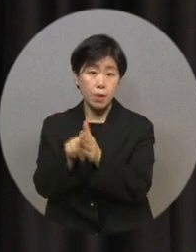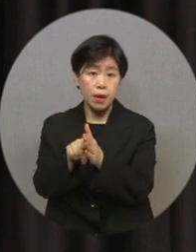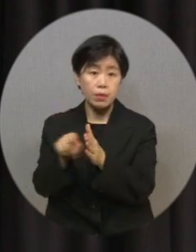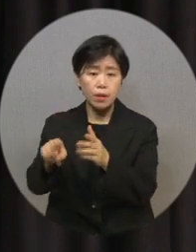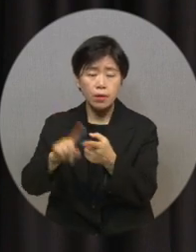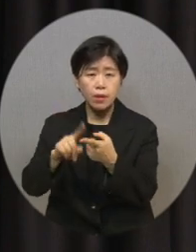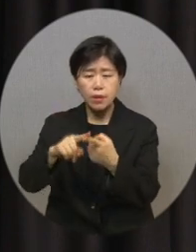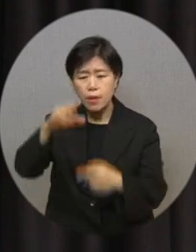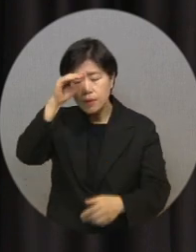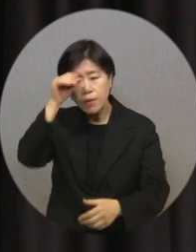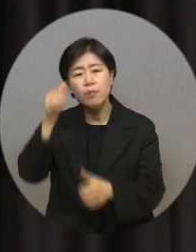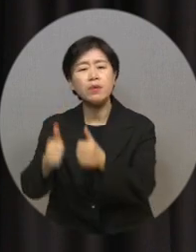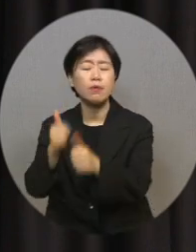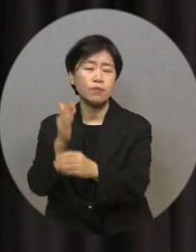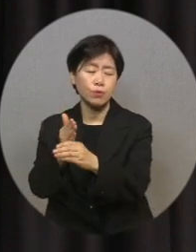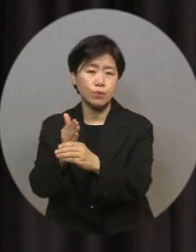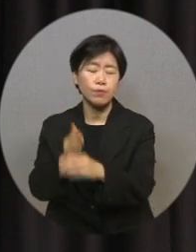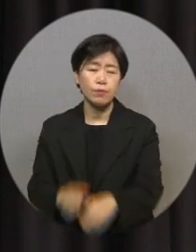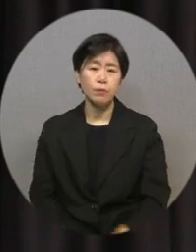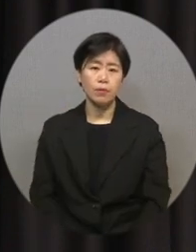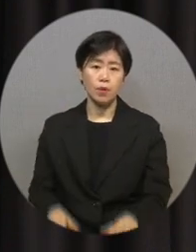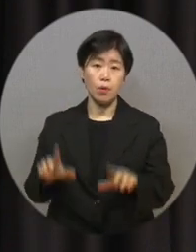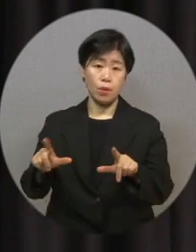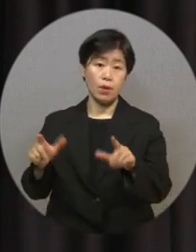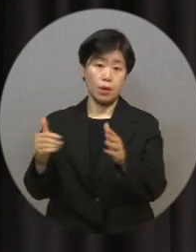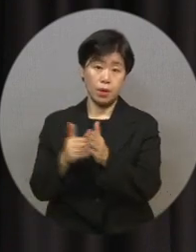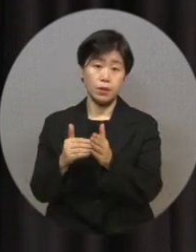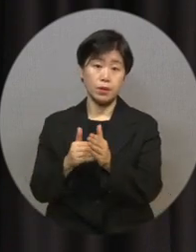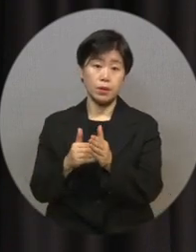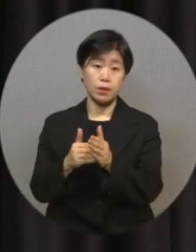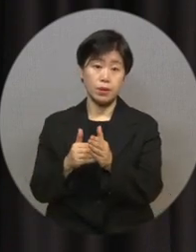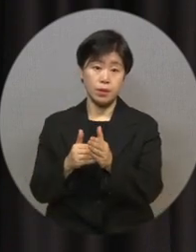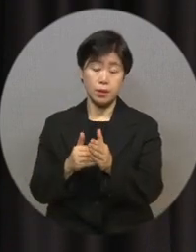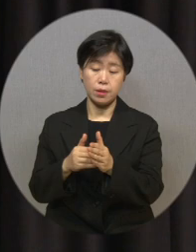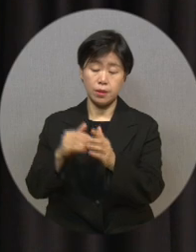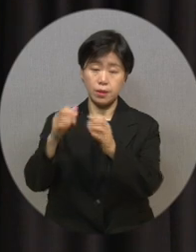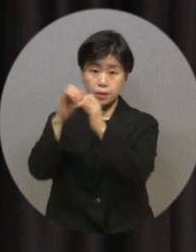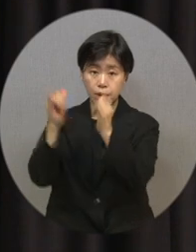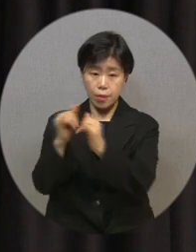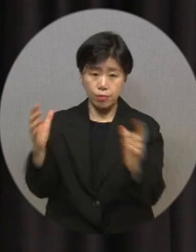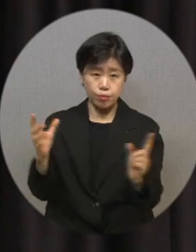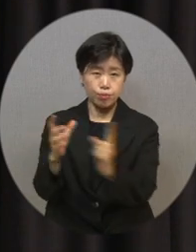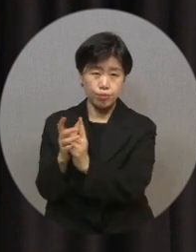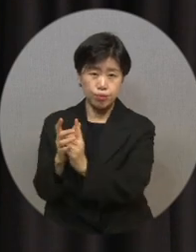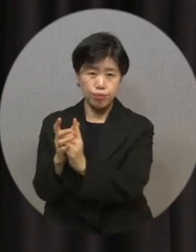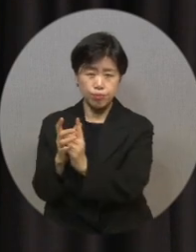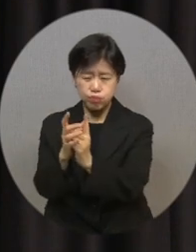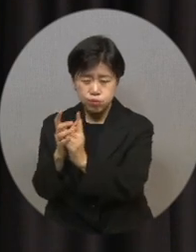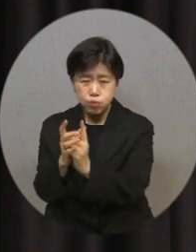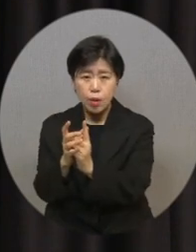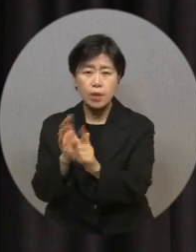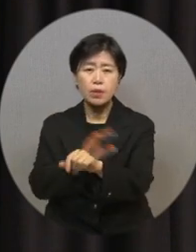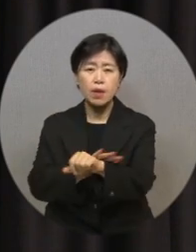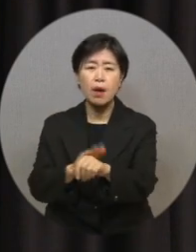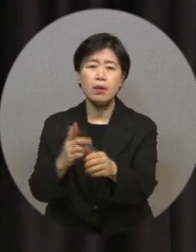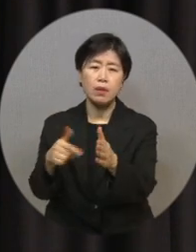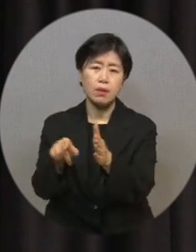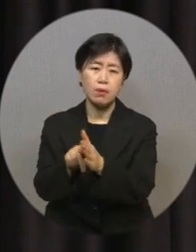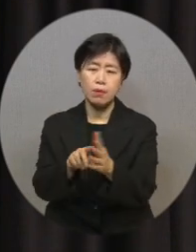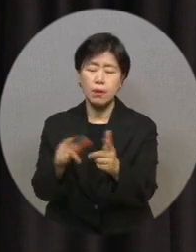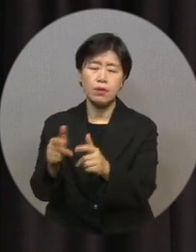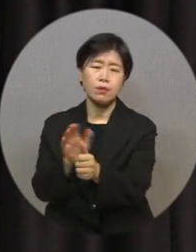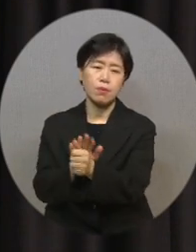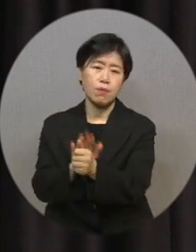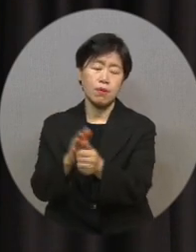그분들이 올해까지 무사히 나와서 이익의 본 사업으로 정착될 수 있도록 그런 것들을